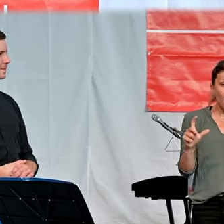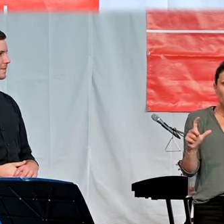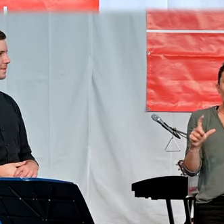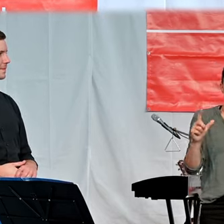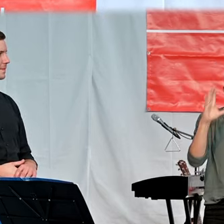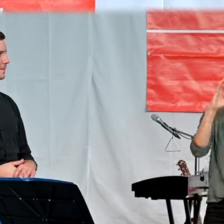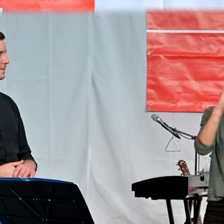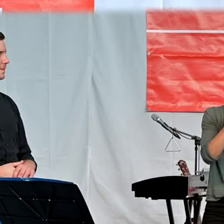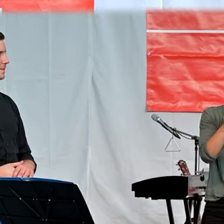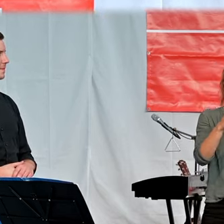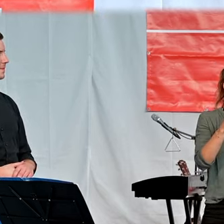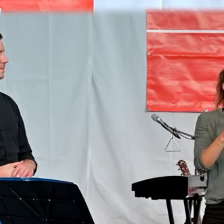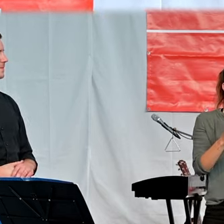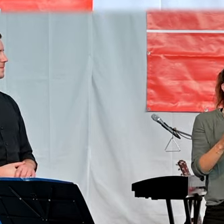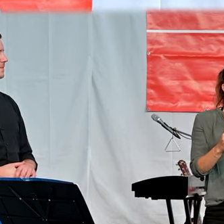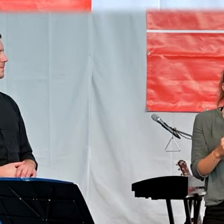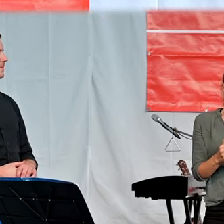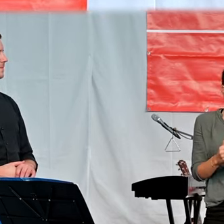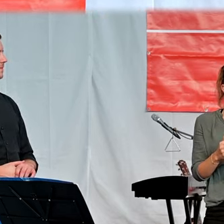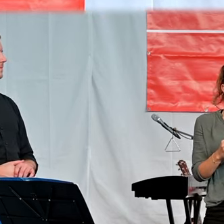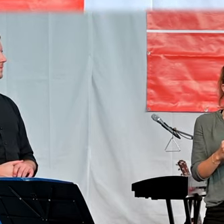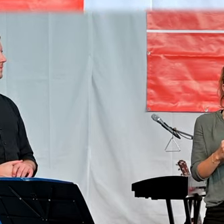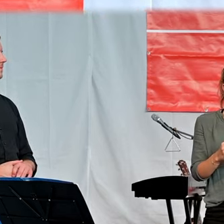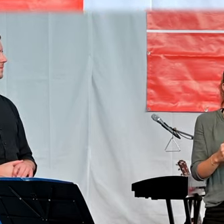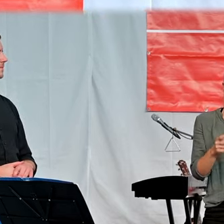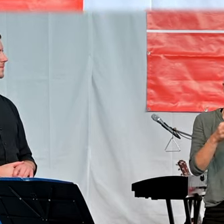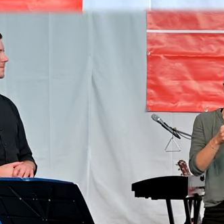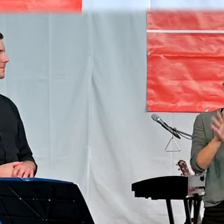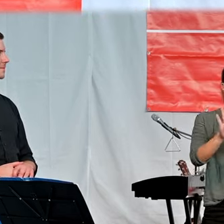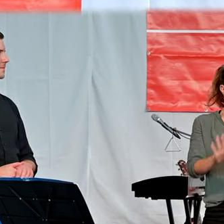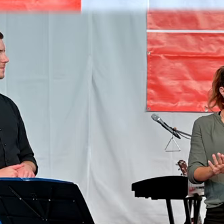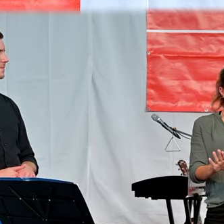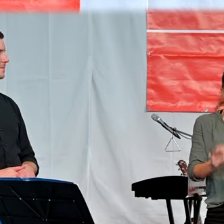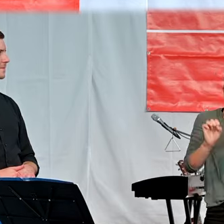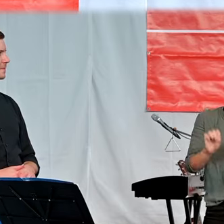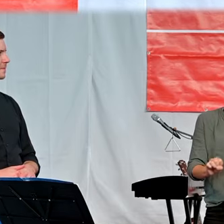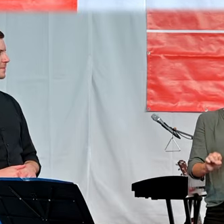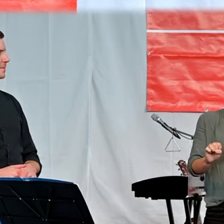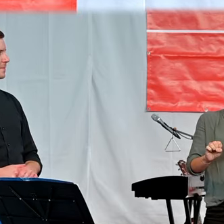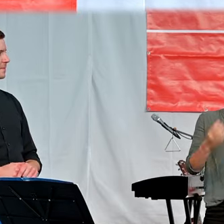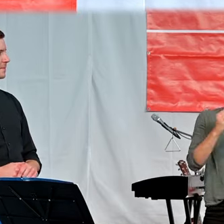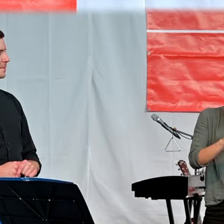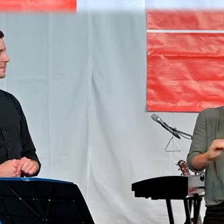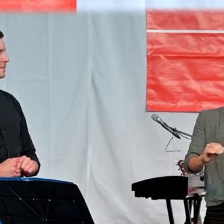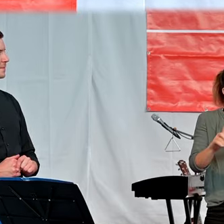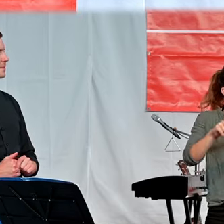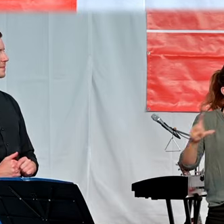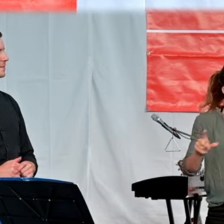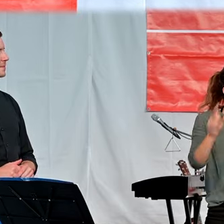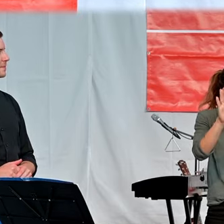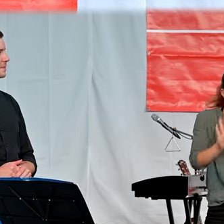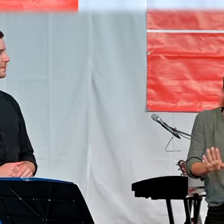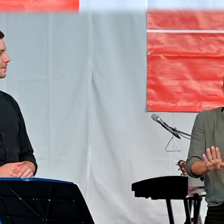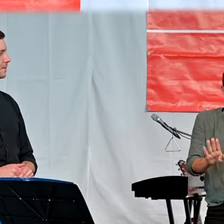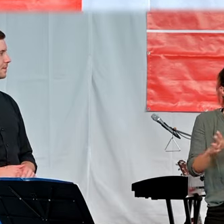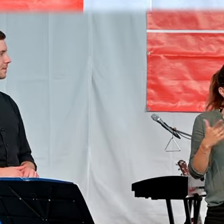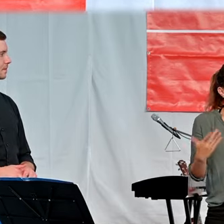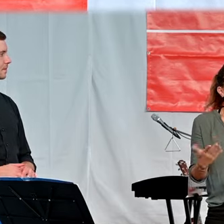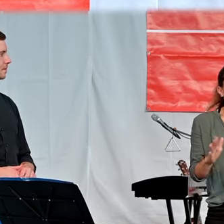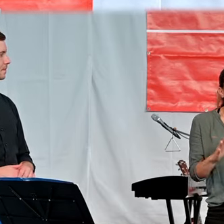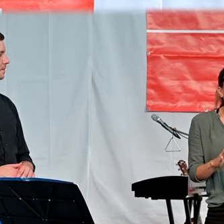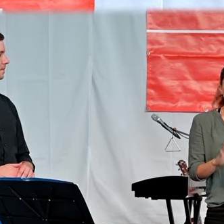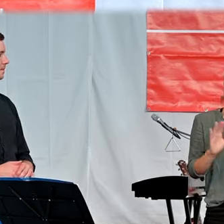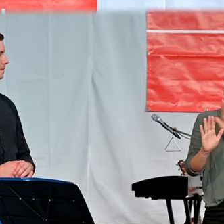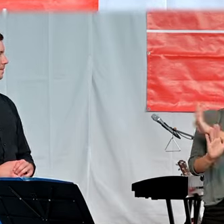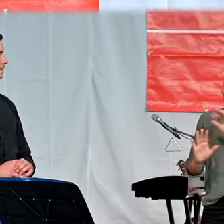die Kindheit geschrieben. Kannst du uns sagen, wie das Thema Heil dich durch dein Leben bis jetzt geführt,